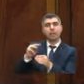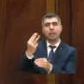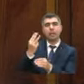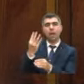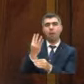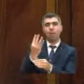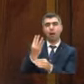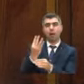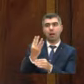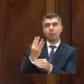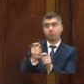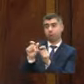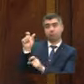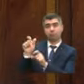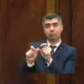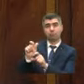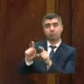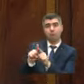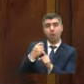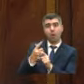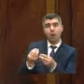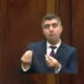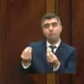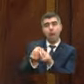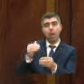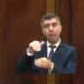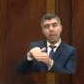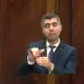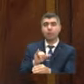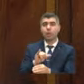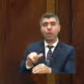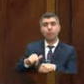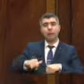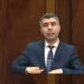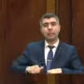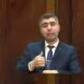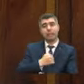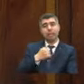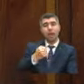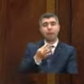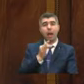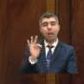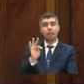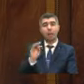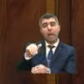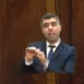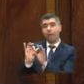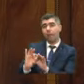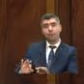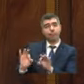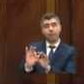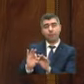خمسة من كفاءة غير منتمية كيعطيهم. وزير الدفاع الفرنسي سابقا كان تكنوقراطي، وزير